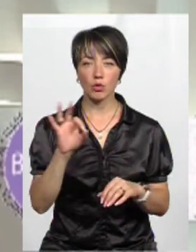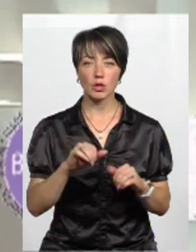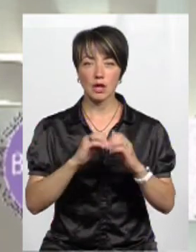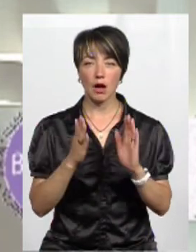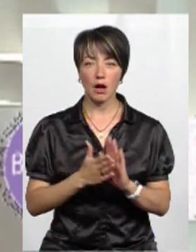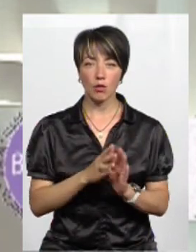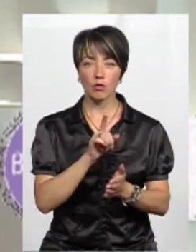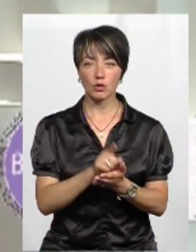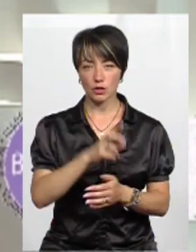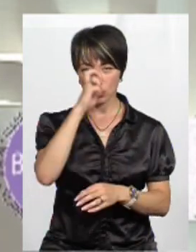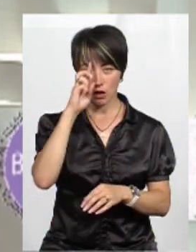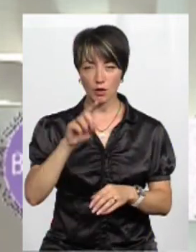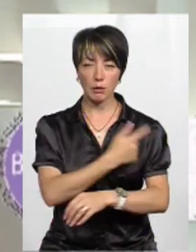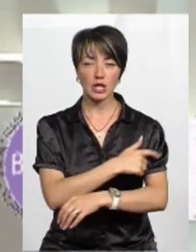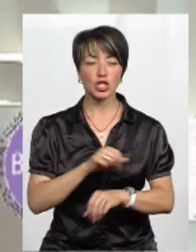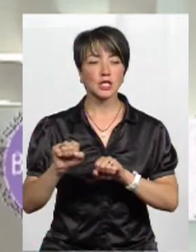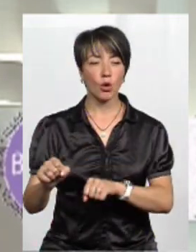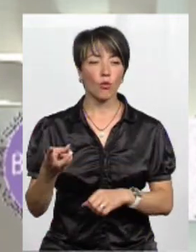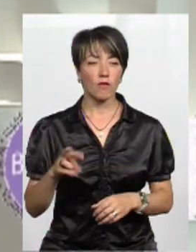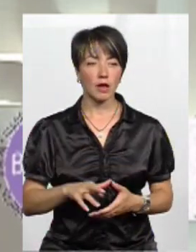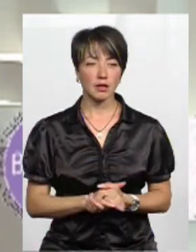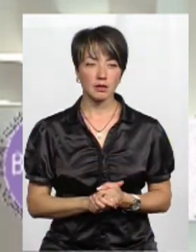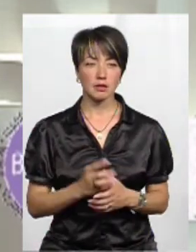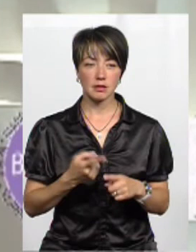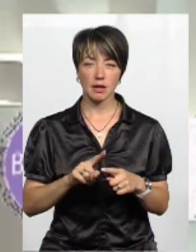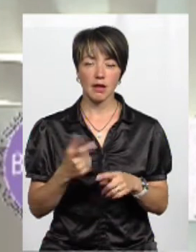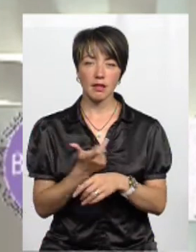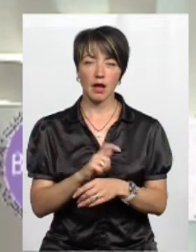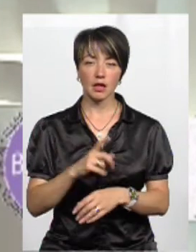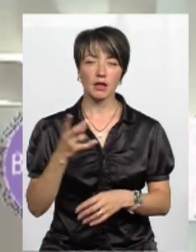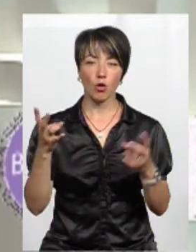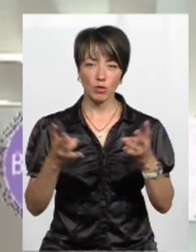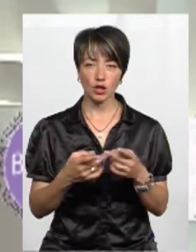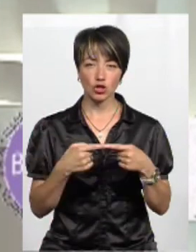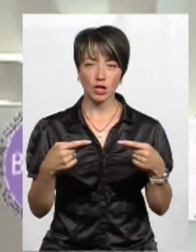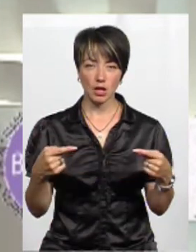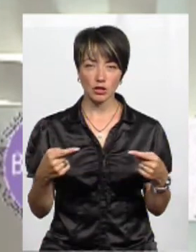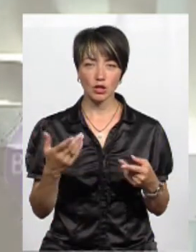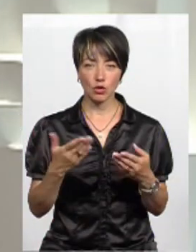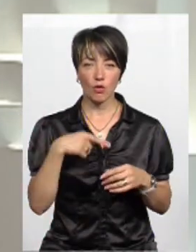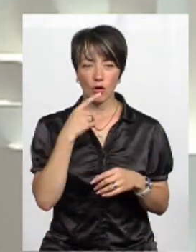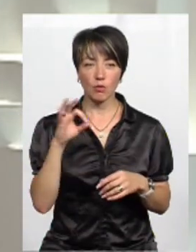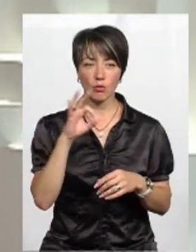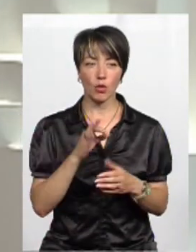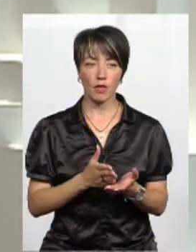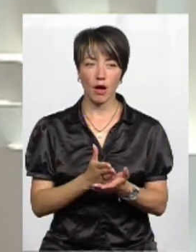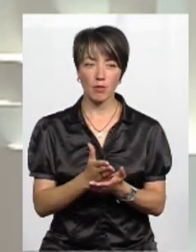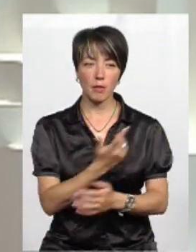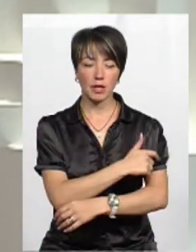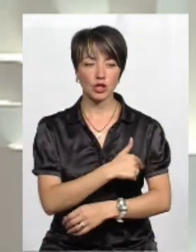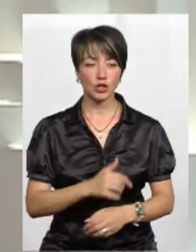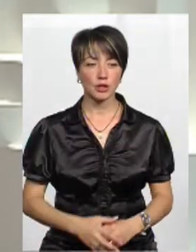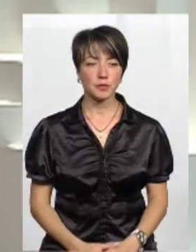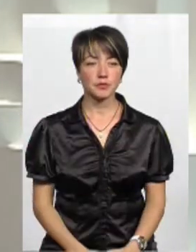про загальнообов'язкове державне медичне страхування. Це найнеобхідніші речі, якщо ми говоримо тільки за напрямок